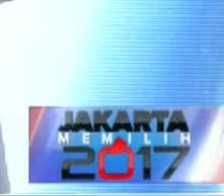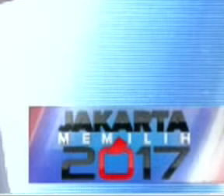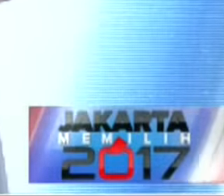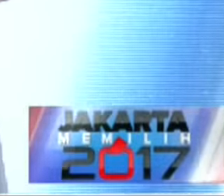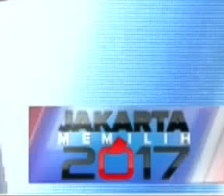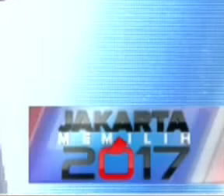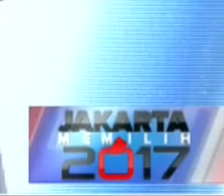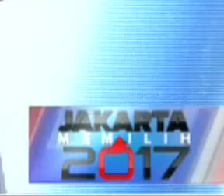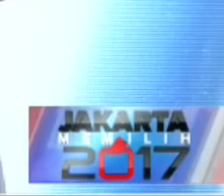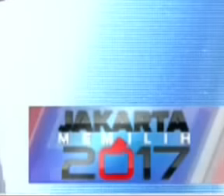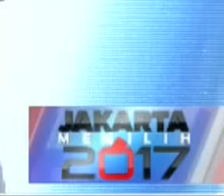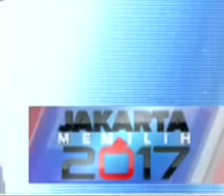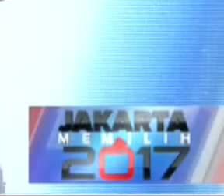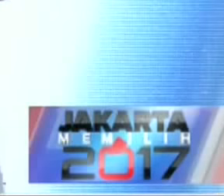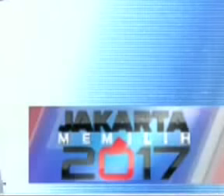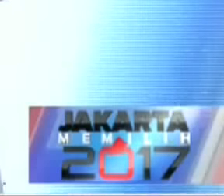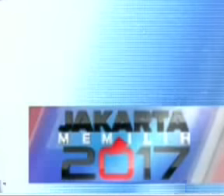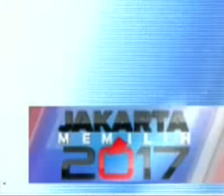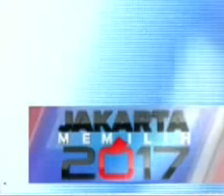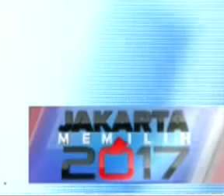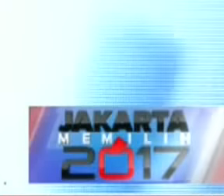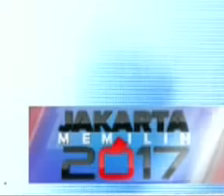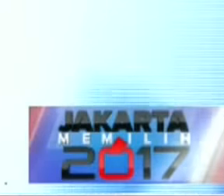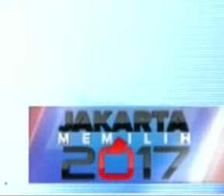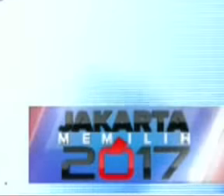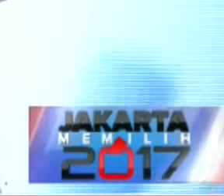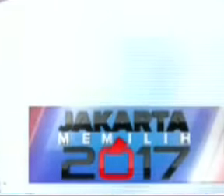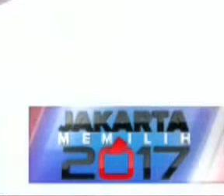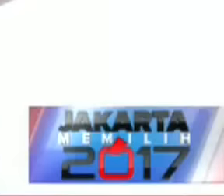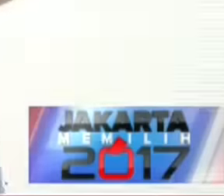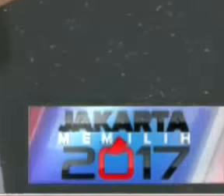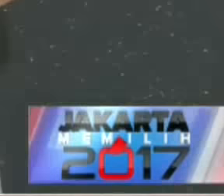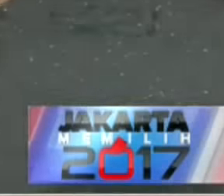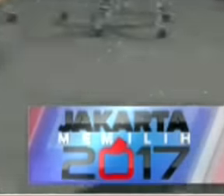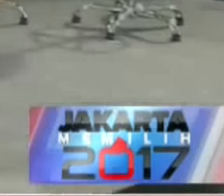kembali ke Studio 1 untuk menyaksikan analisis tentang debat yang baru saja berlangsung. Sampai jumpa.